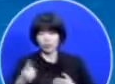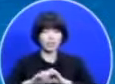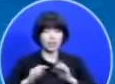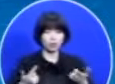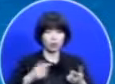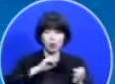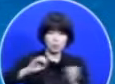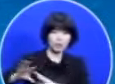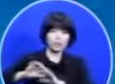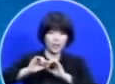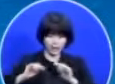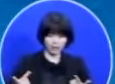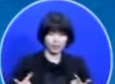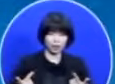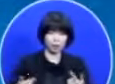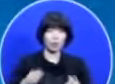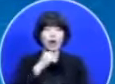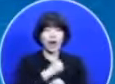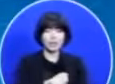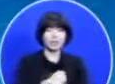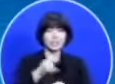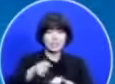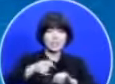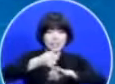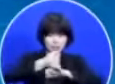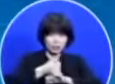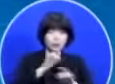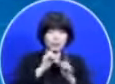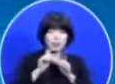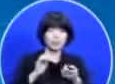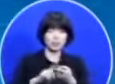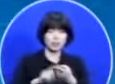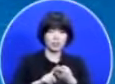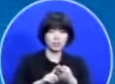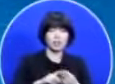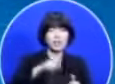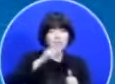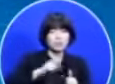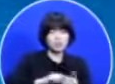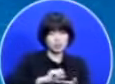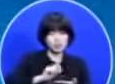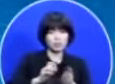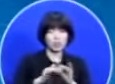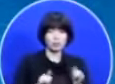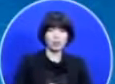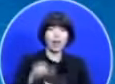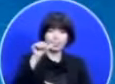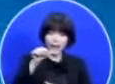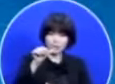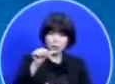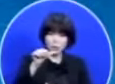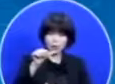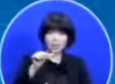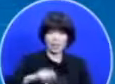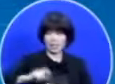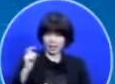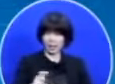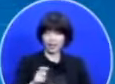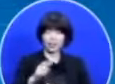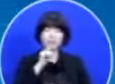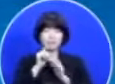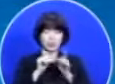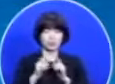않으시겠다면 고 하시는 이 약속의 말씀에 대하여 히브리서 기자가 5번이나 강조해서 쓰고